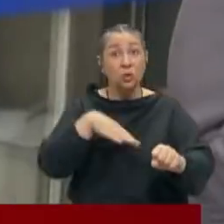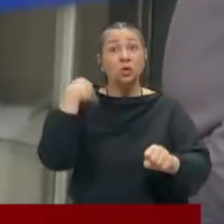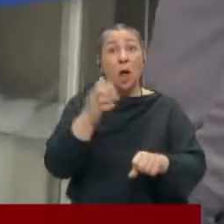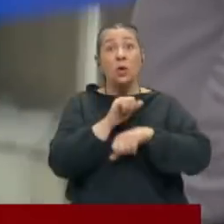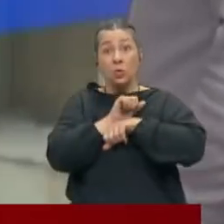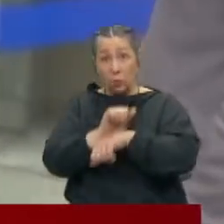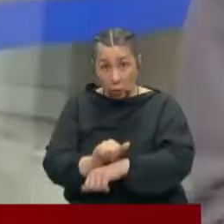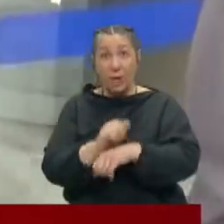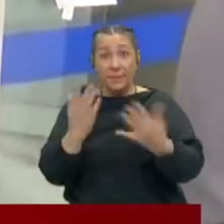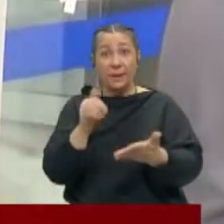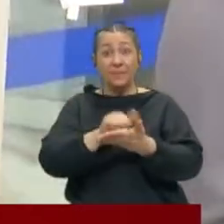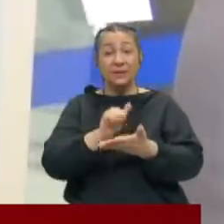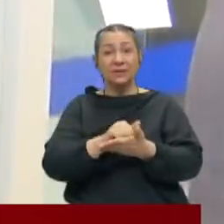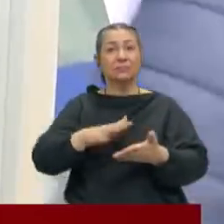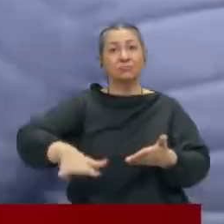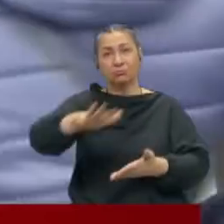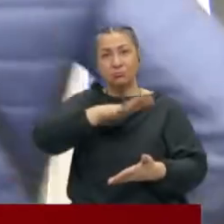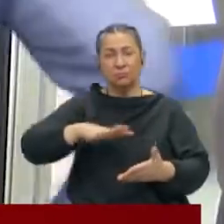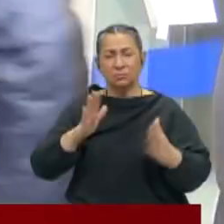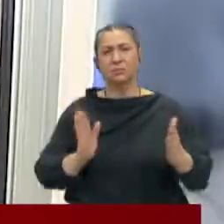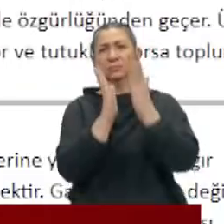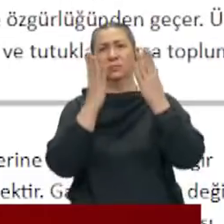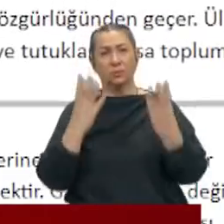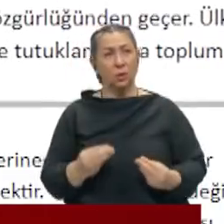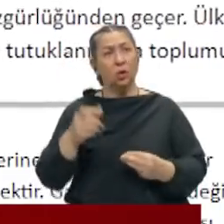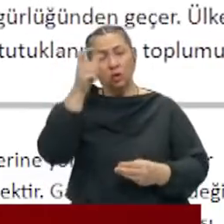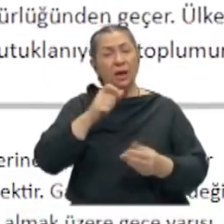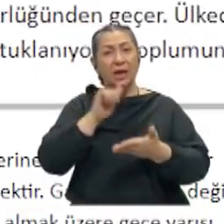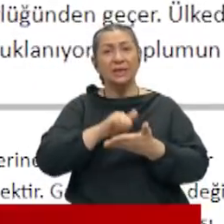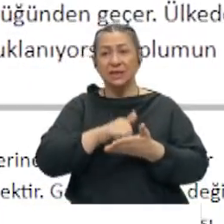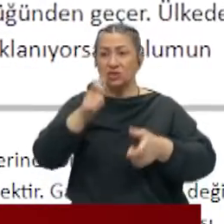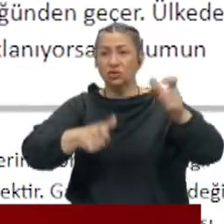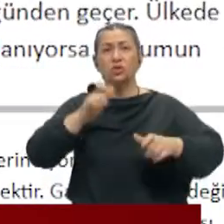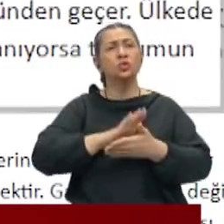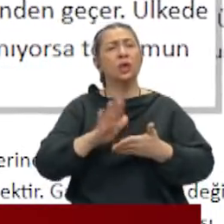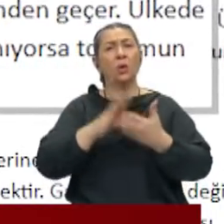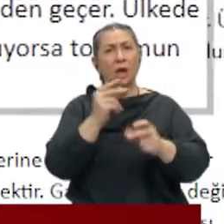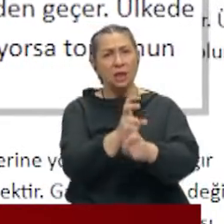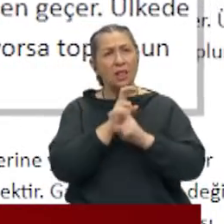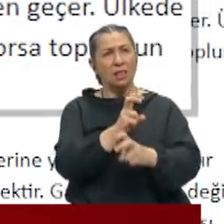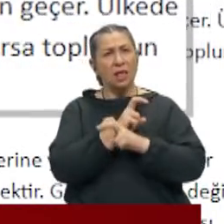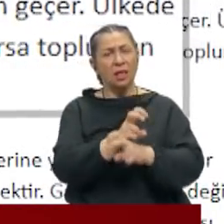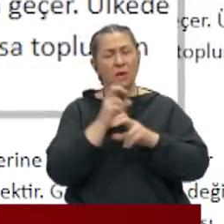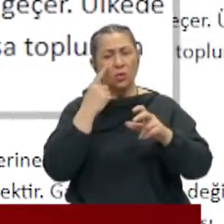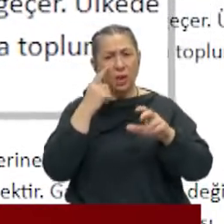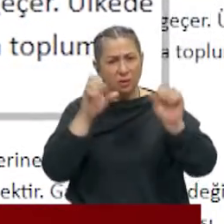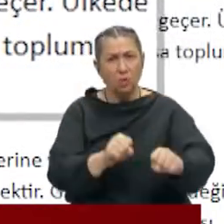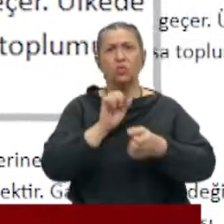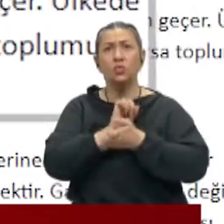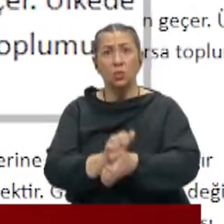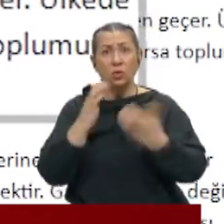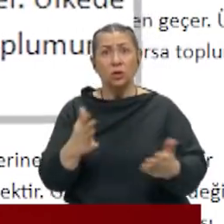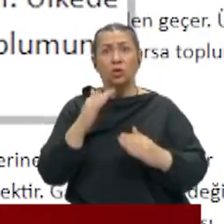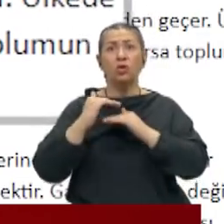sonrasında tutuklanmasına basın meslek örgütleri de tepki gösterdi. Ülkede gazeteciler düzenli olarak tehdit ediliyor, gözaltına alınıyor ve